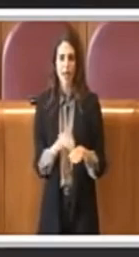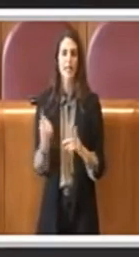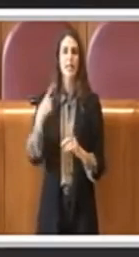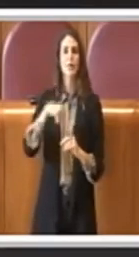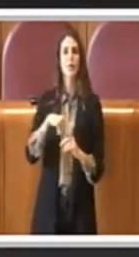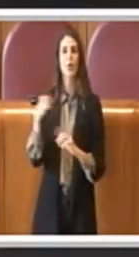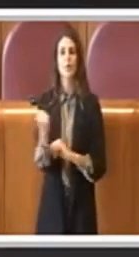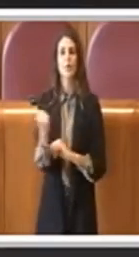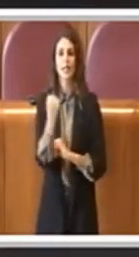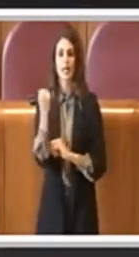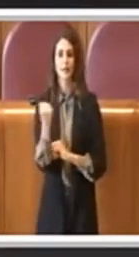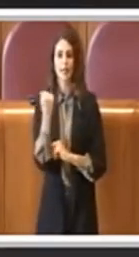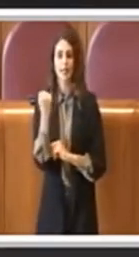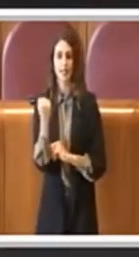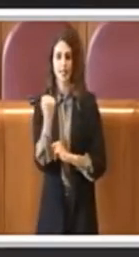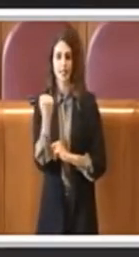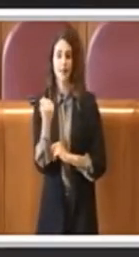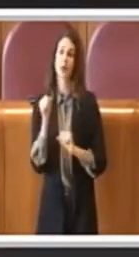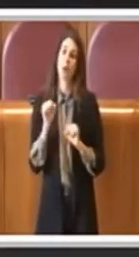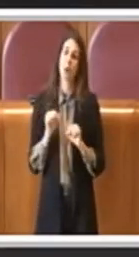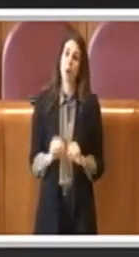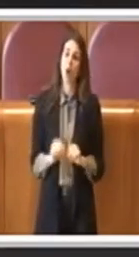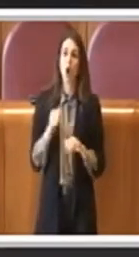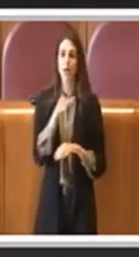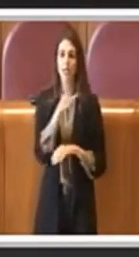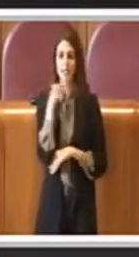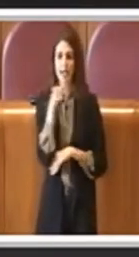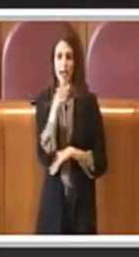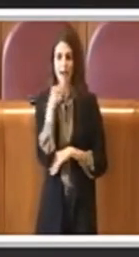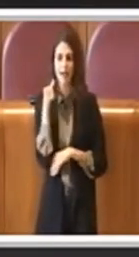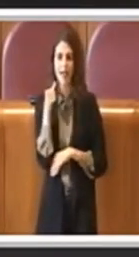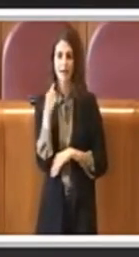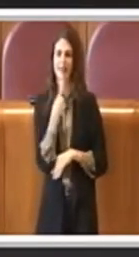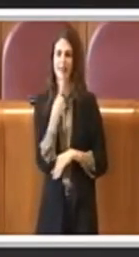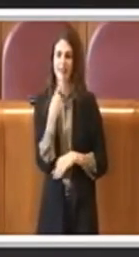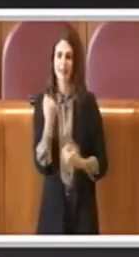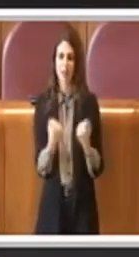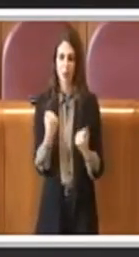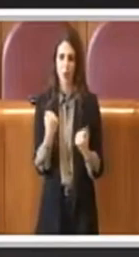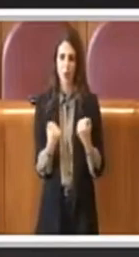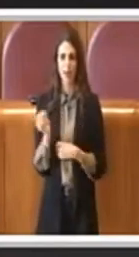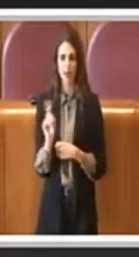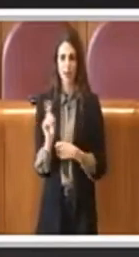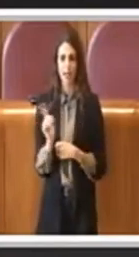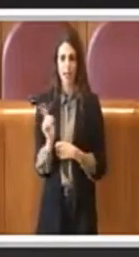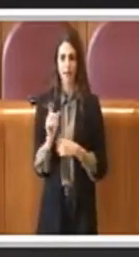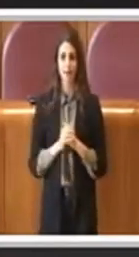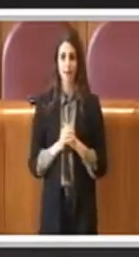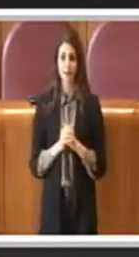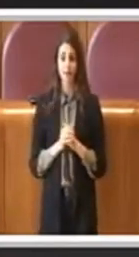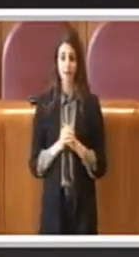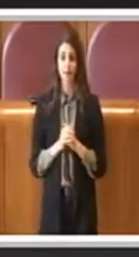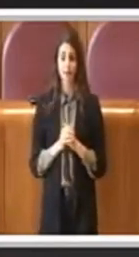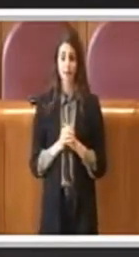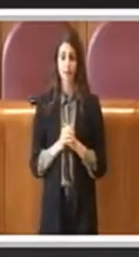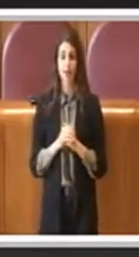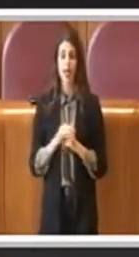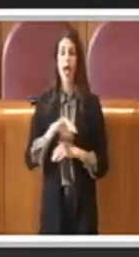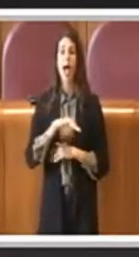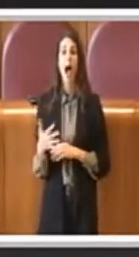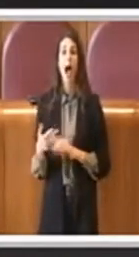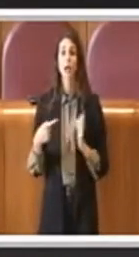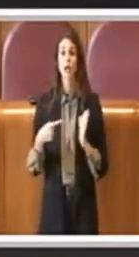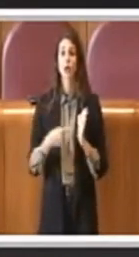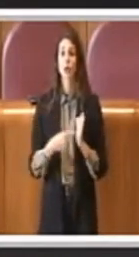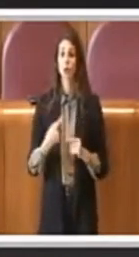servizi ulteriori che possono essere utili al tassista. E poi chiaramente un altro aspetto importante,